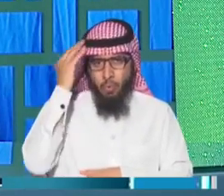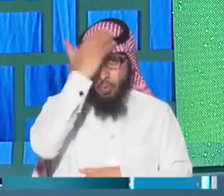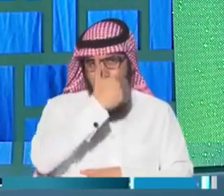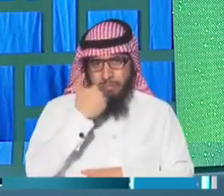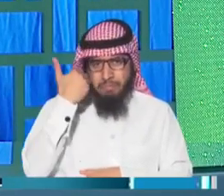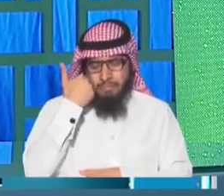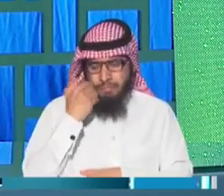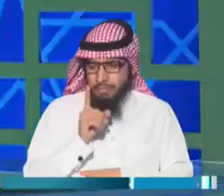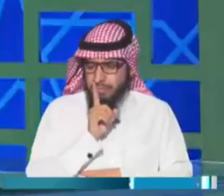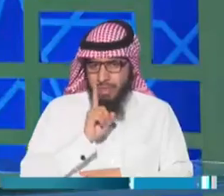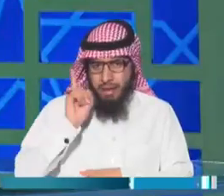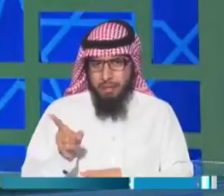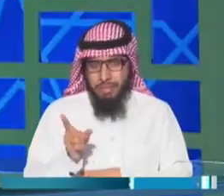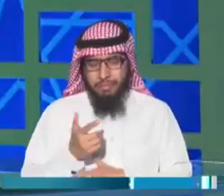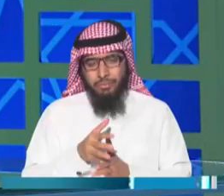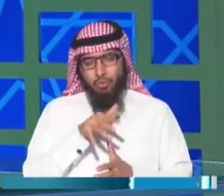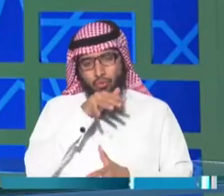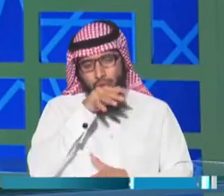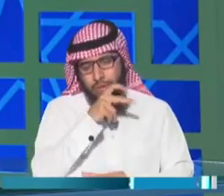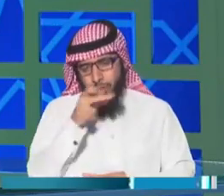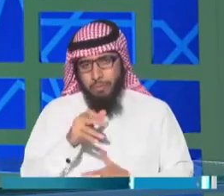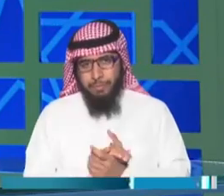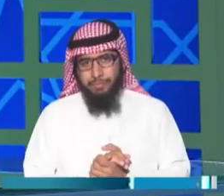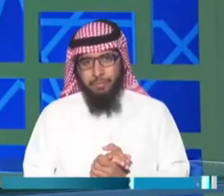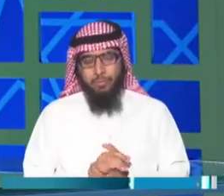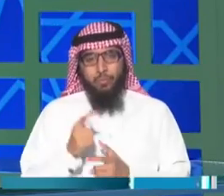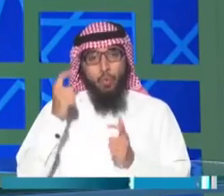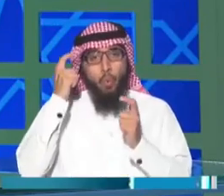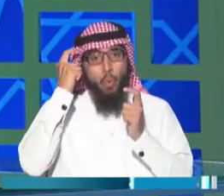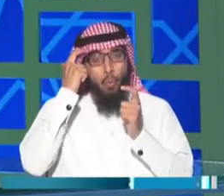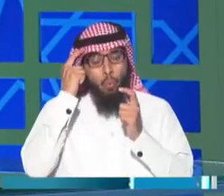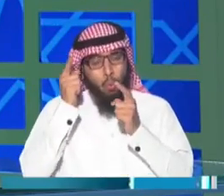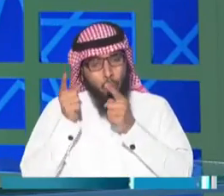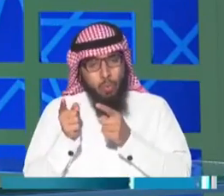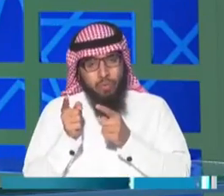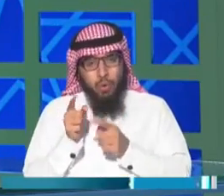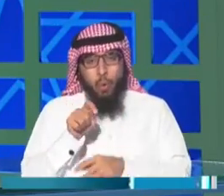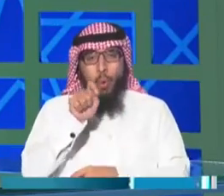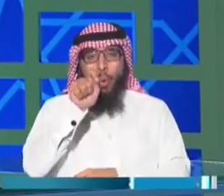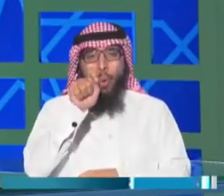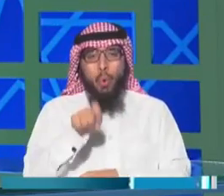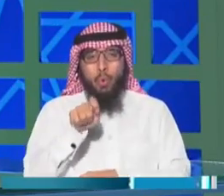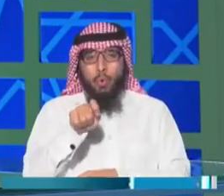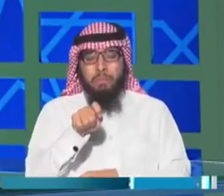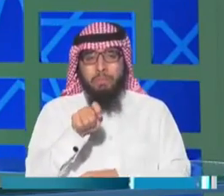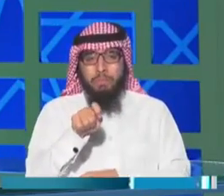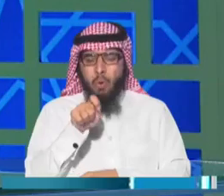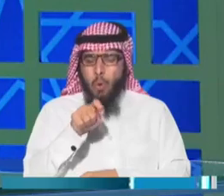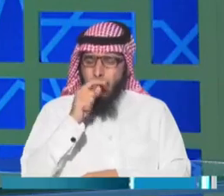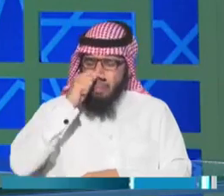ذكر من المعلوم ان الاحكام التكليفيه لا تكون الا بعد